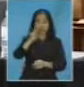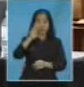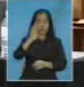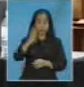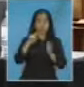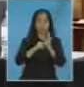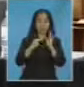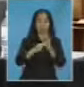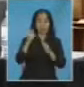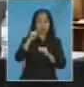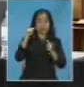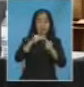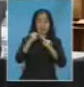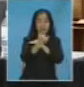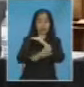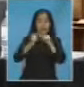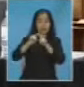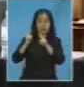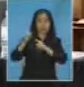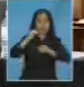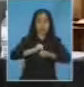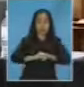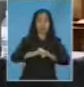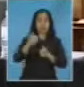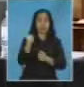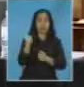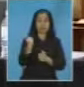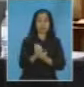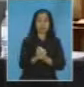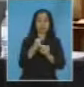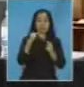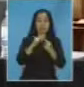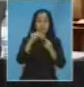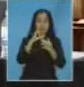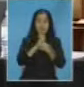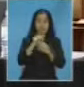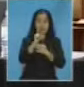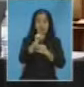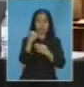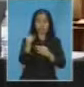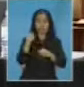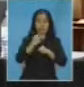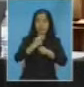นองกับพันธกรณีระหว่างประเทศไม่ว่าจะเป็นเรื่องของการที่ทำให้